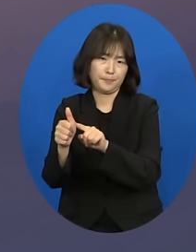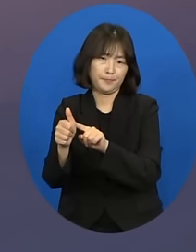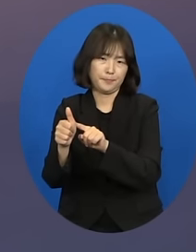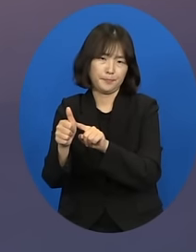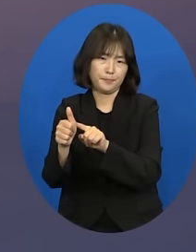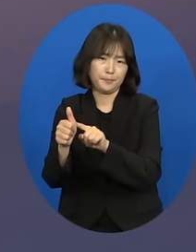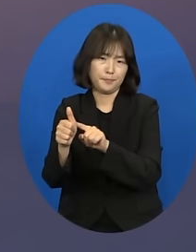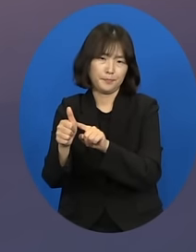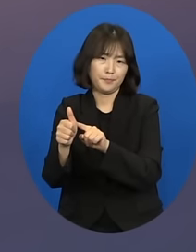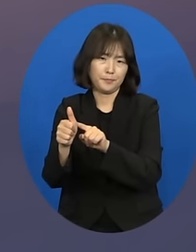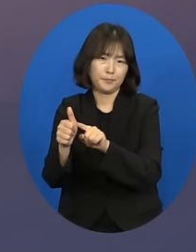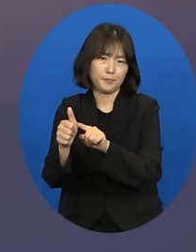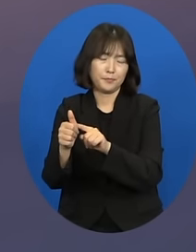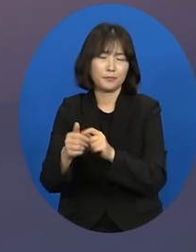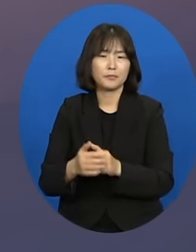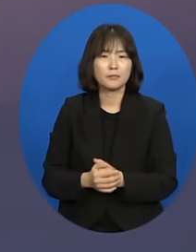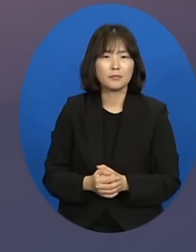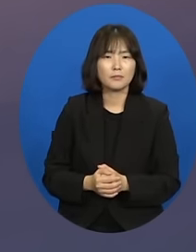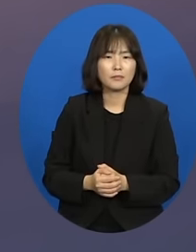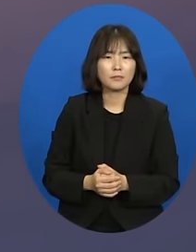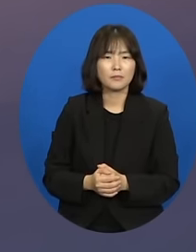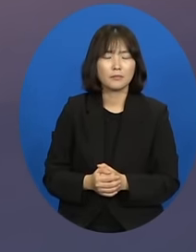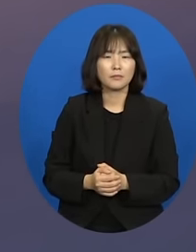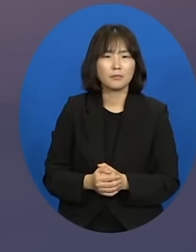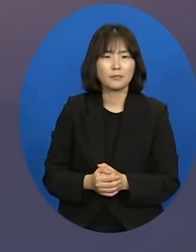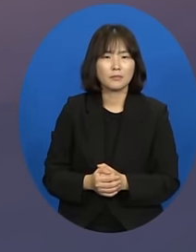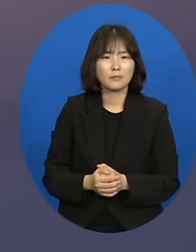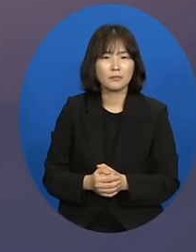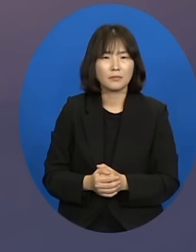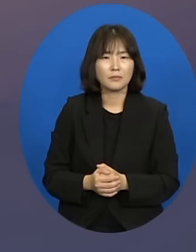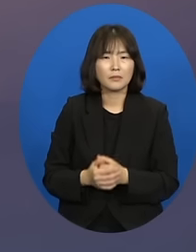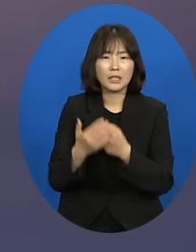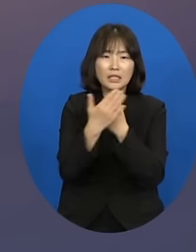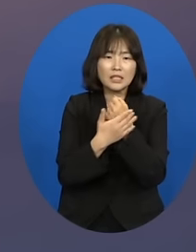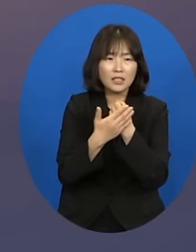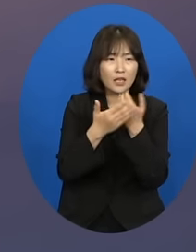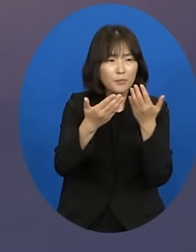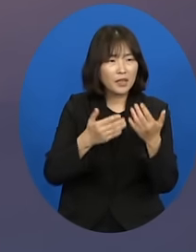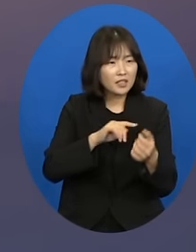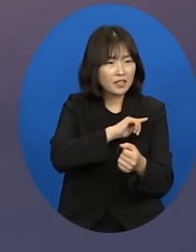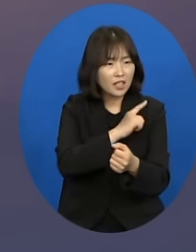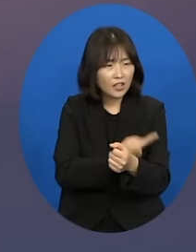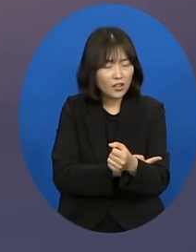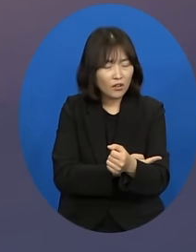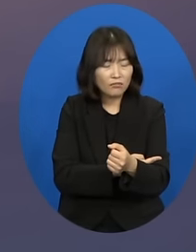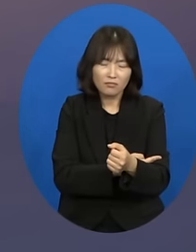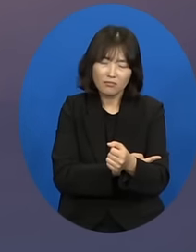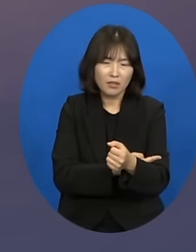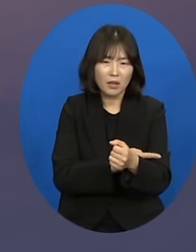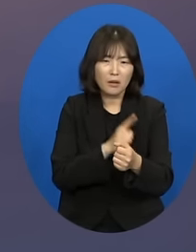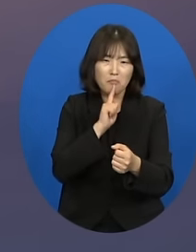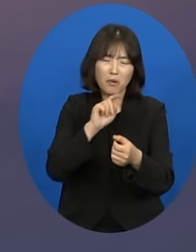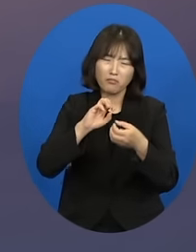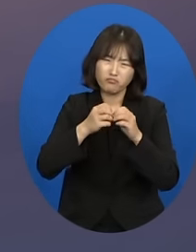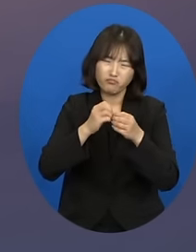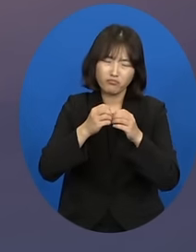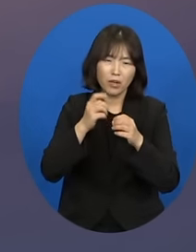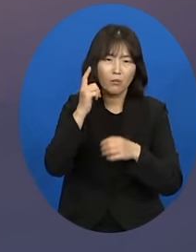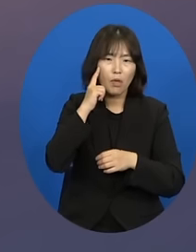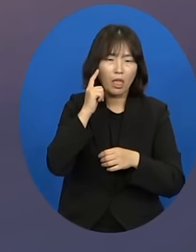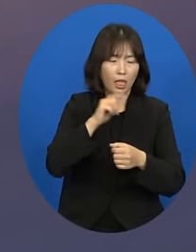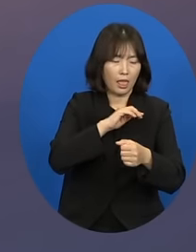은혜 받을 자격이란 말 자체가 어불성설이죠. 왜냐하면 은혜는 자격이 없는 자에게 주어지는 하나님의 선물이니까.